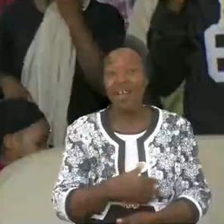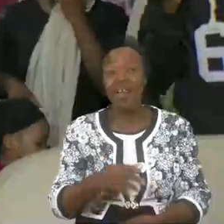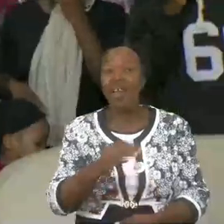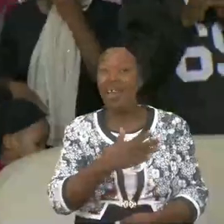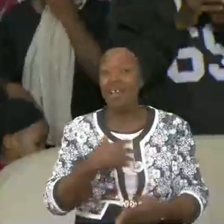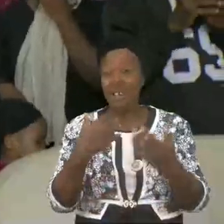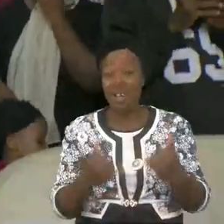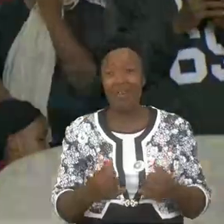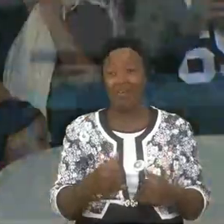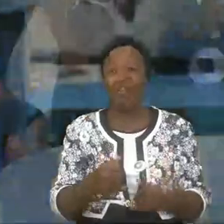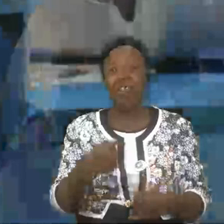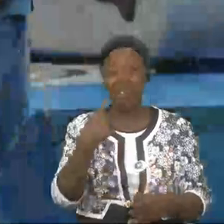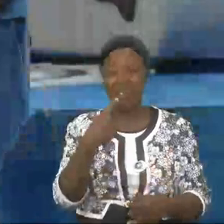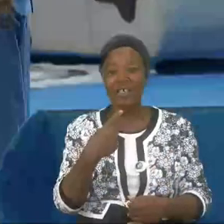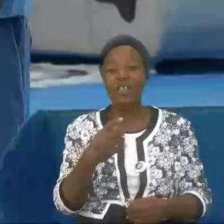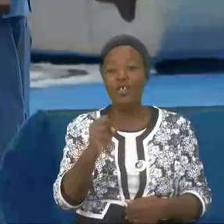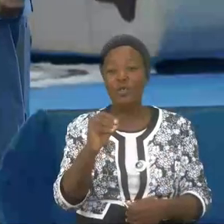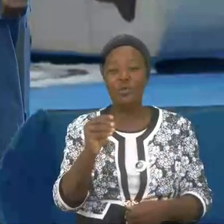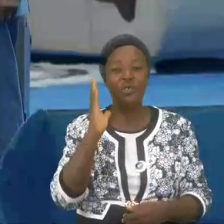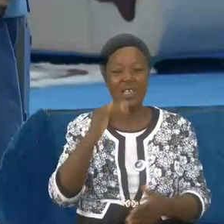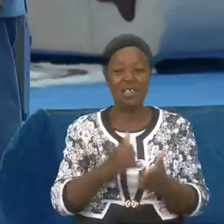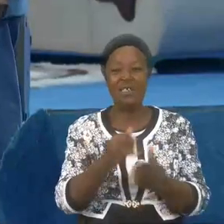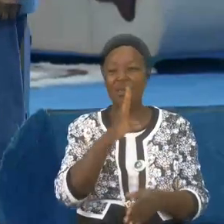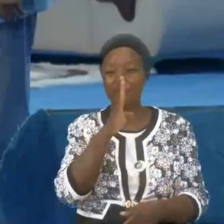Et je dis, il en sera ainsi.